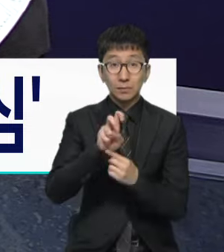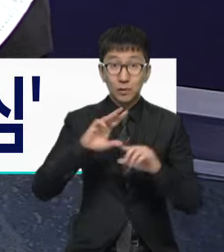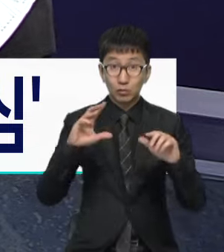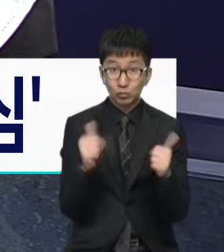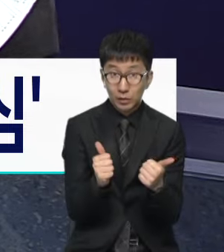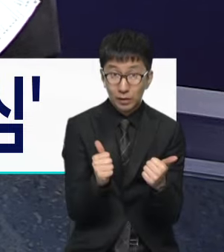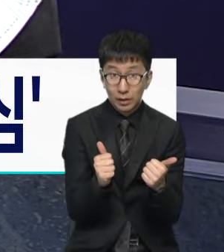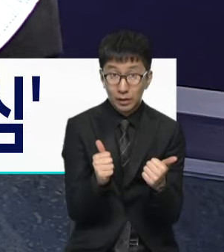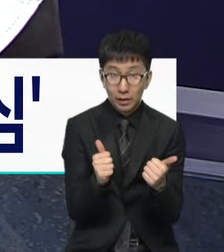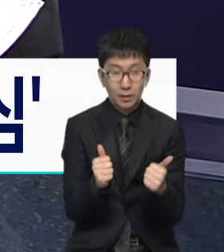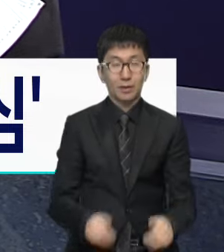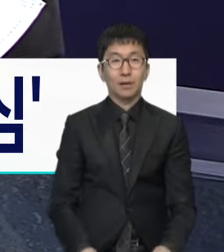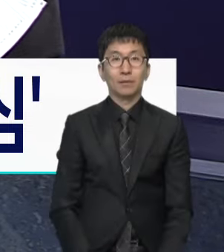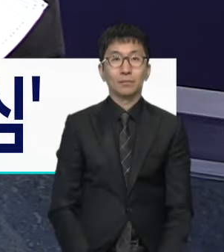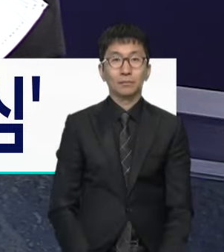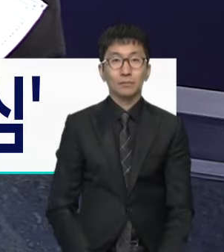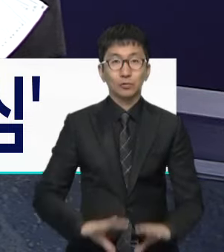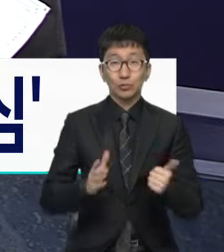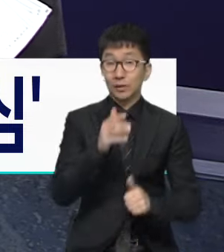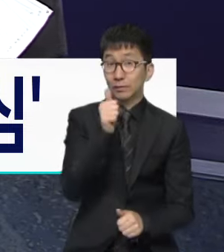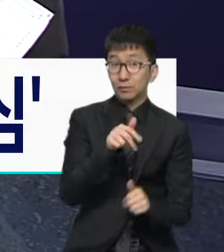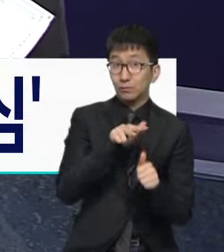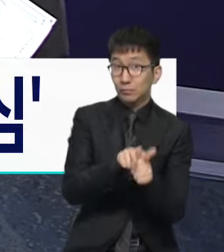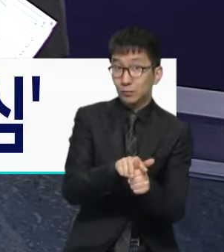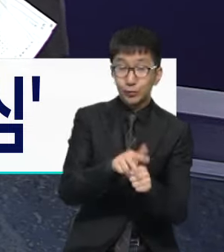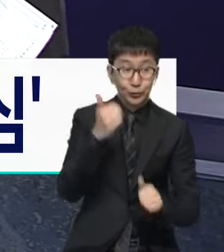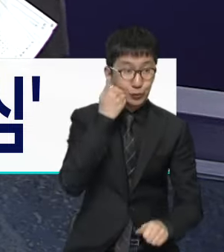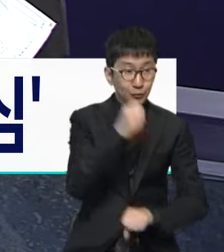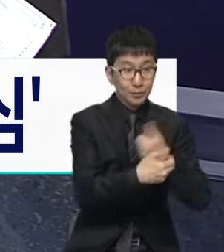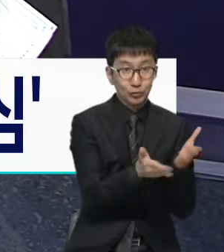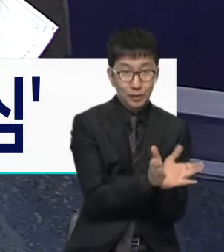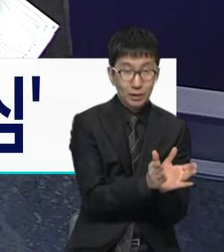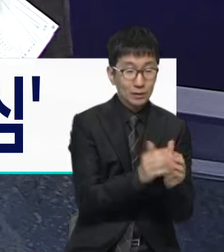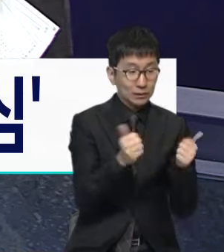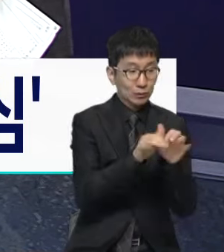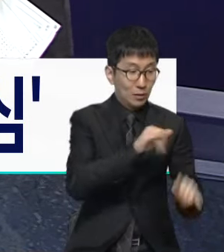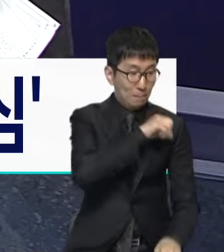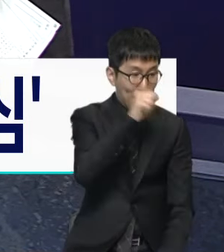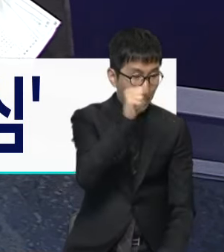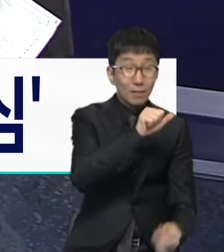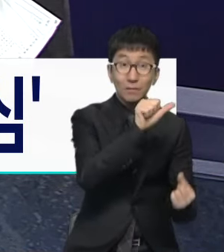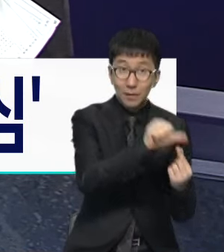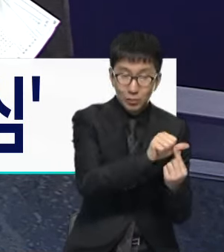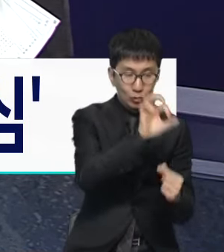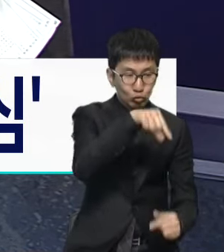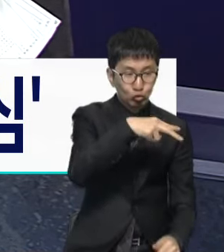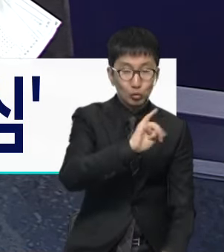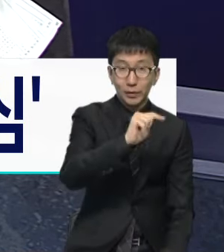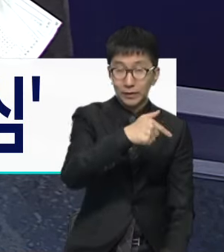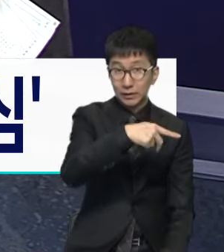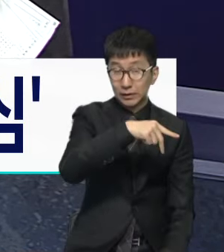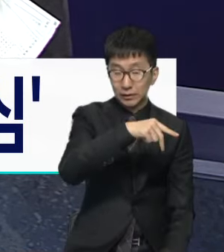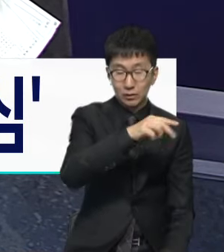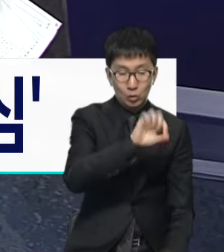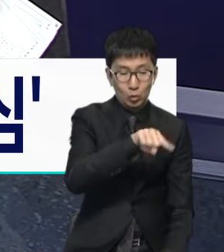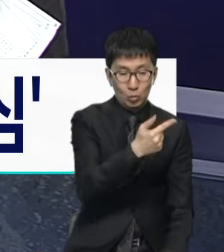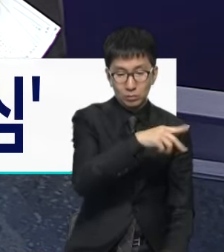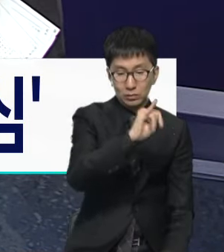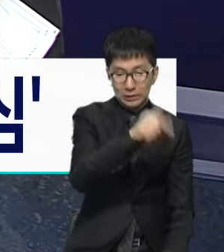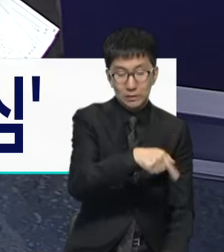22대 국회 전반기 국회의장 후보로 민주당 5선 우원식 의원이 선출됐습니다. 이재명